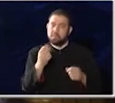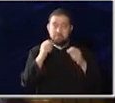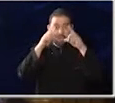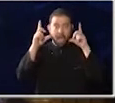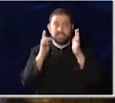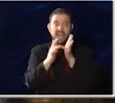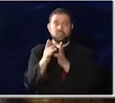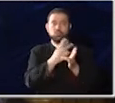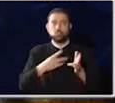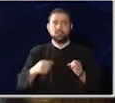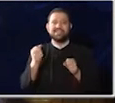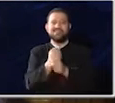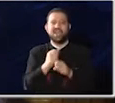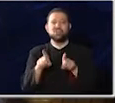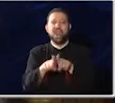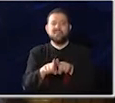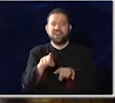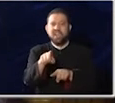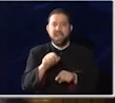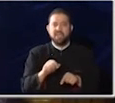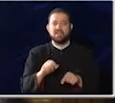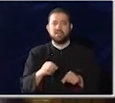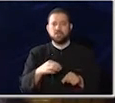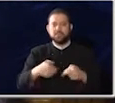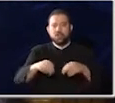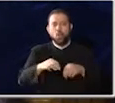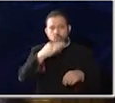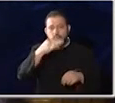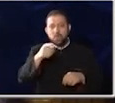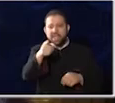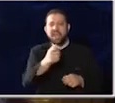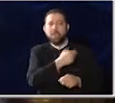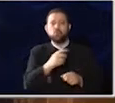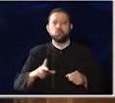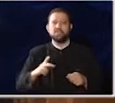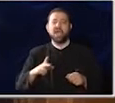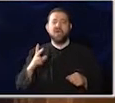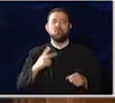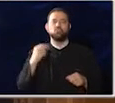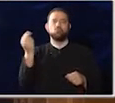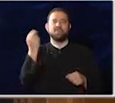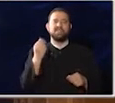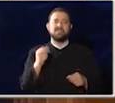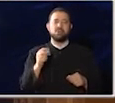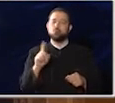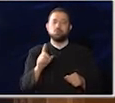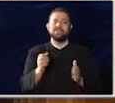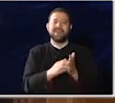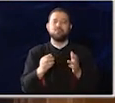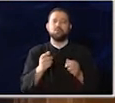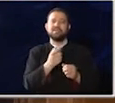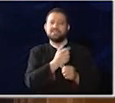și să spunem El a putut pentru că este Dumnezeu. Fiecare dintre noi putem, dacă vrem. Părinte